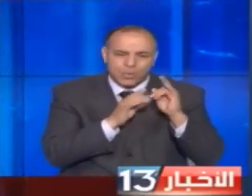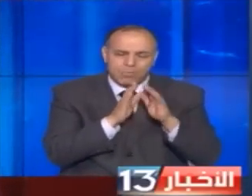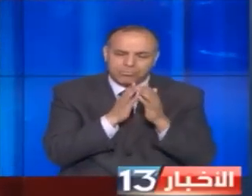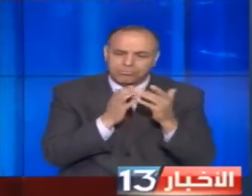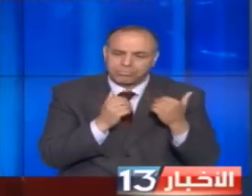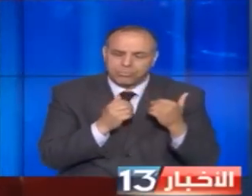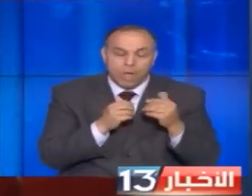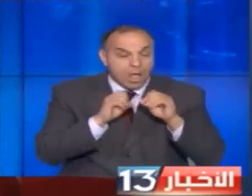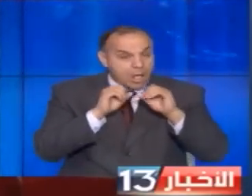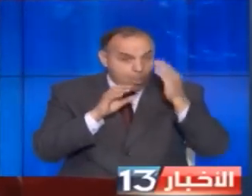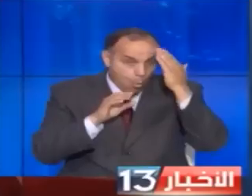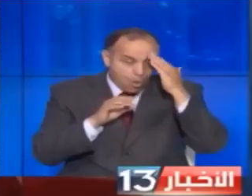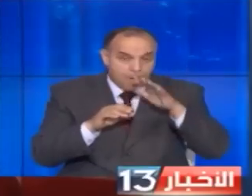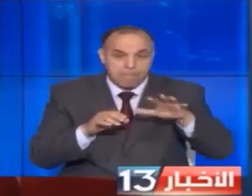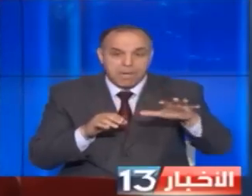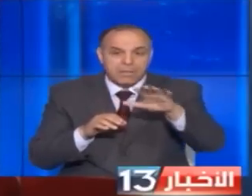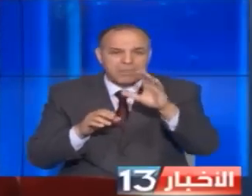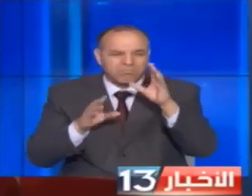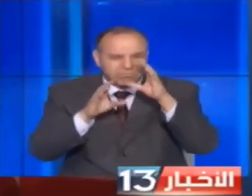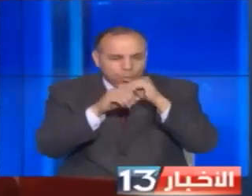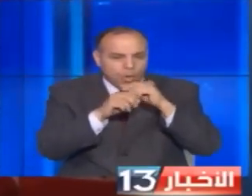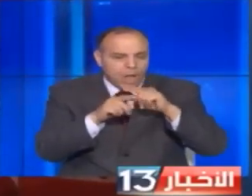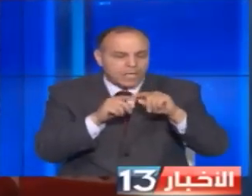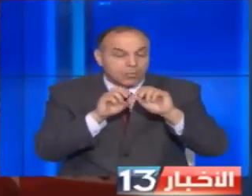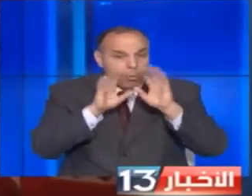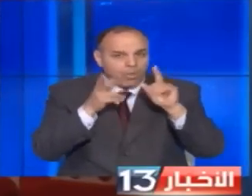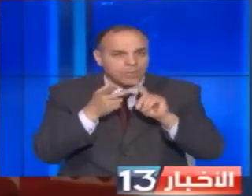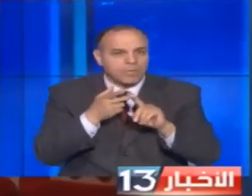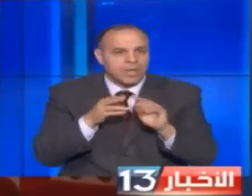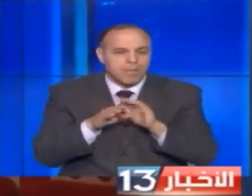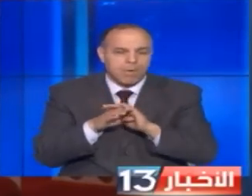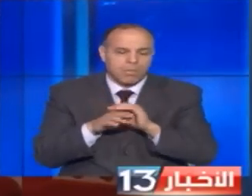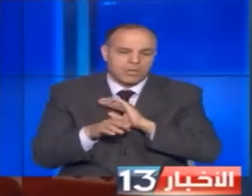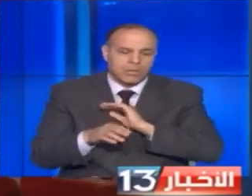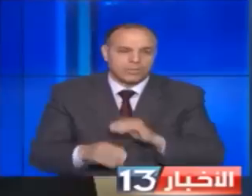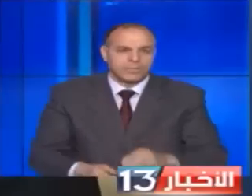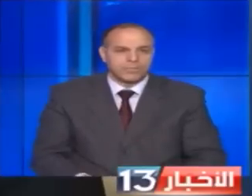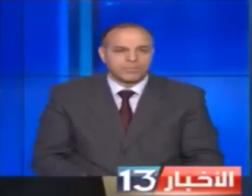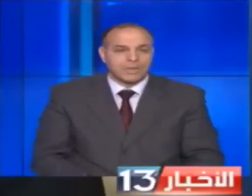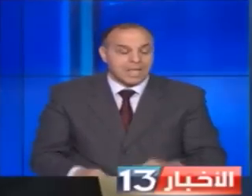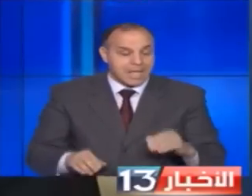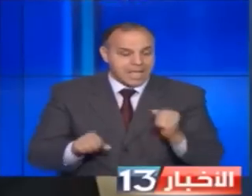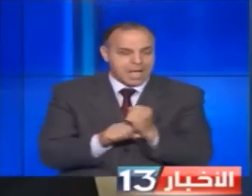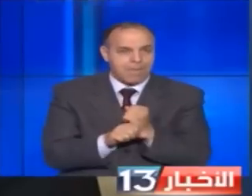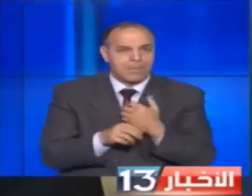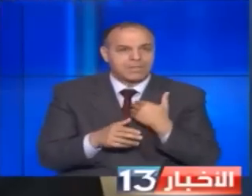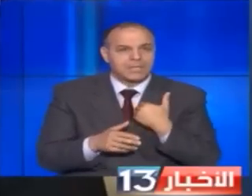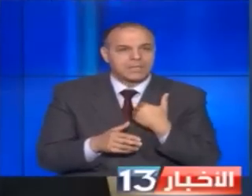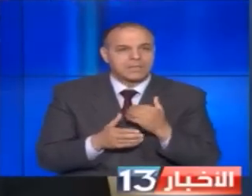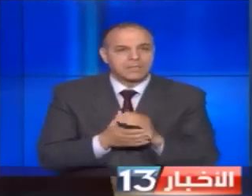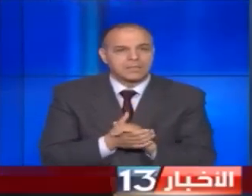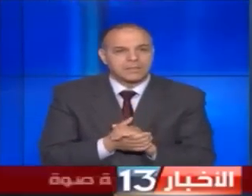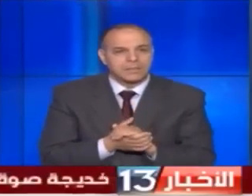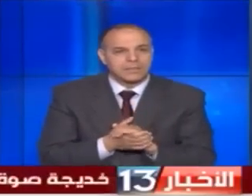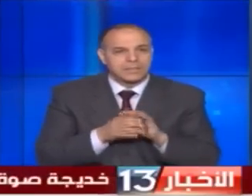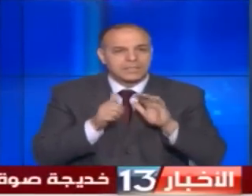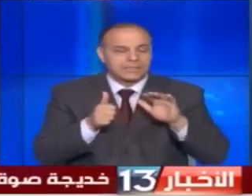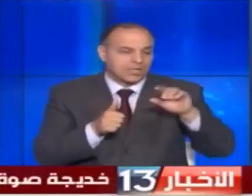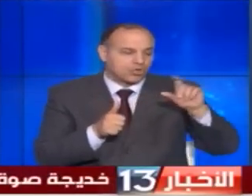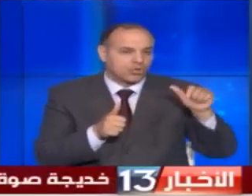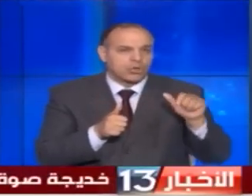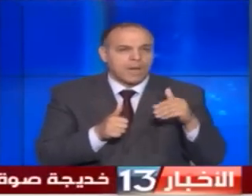الضوء على المناطق المظلمه بين ابرز ادوار العمل هو كان سته اشهر